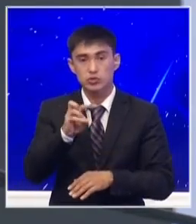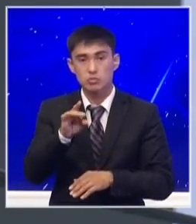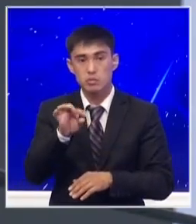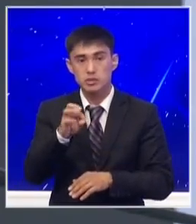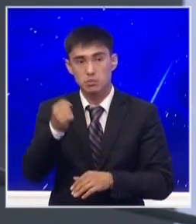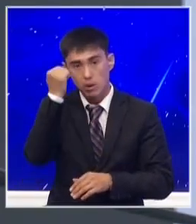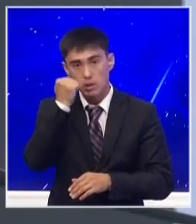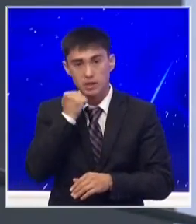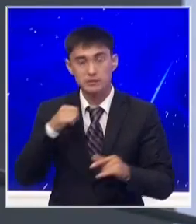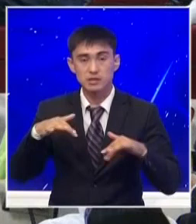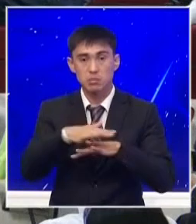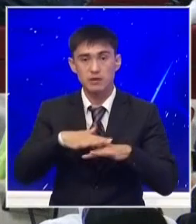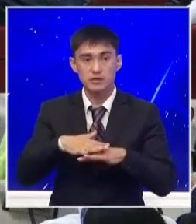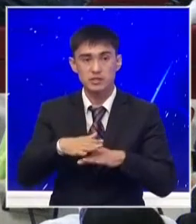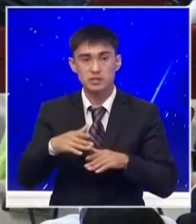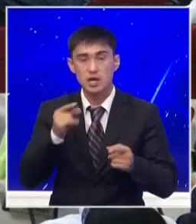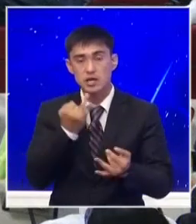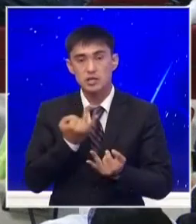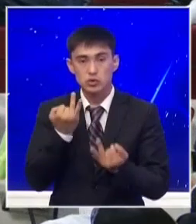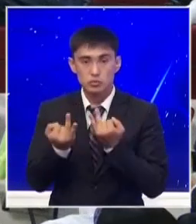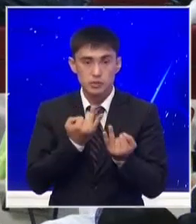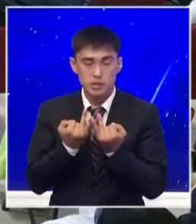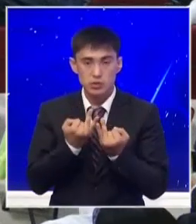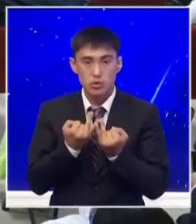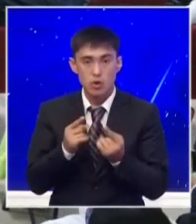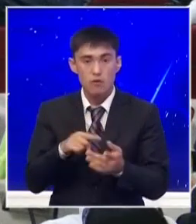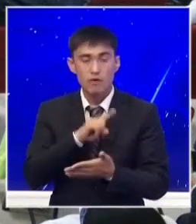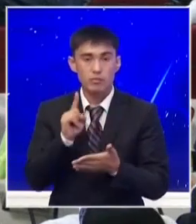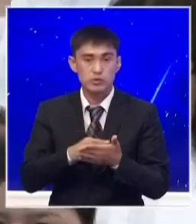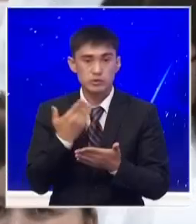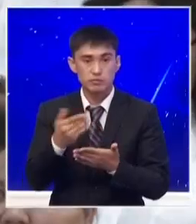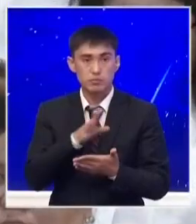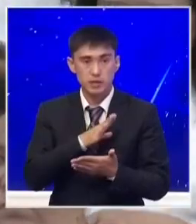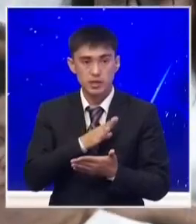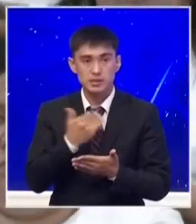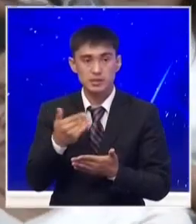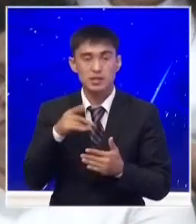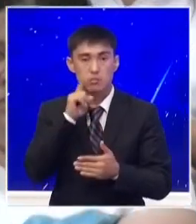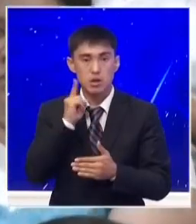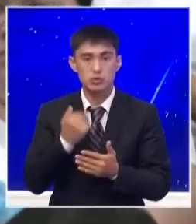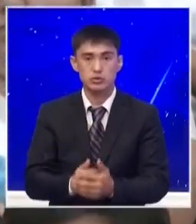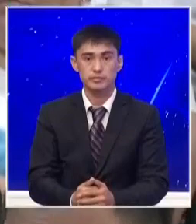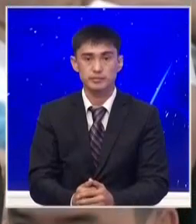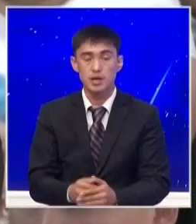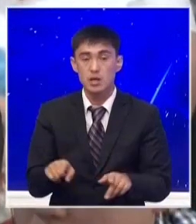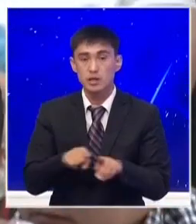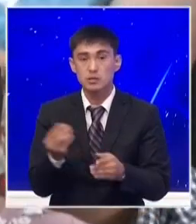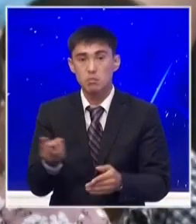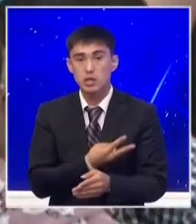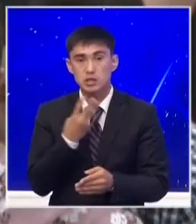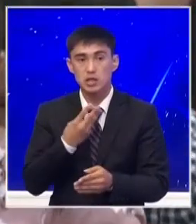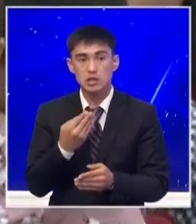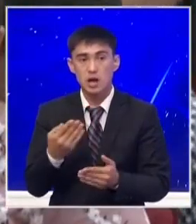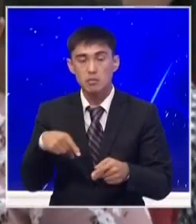Исабаев поблагодарил собравшихся за интересную беседу и порой острые вопросы, прозвучавшие со стороны молодежи. А также пожелал